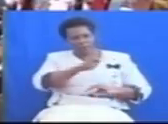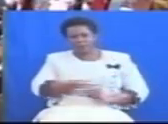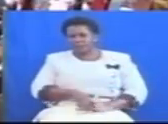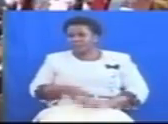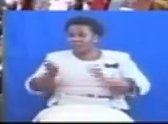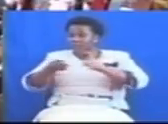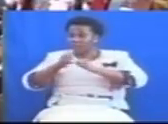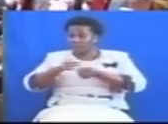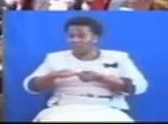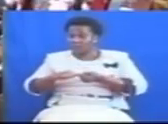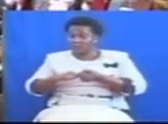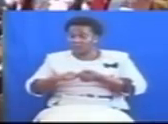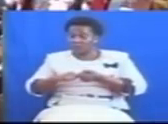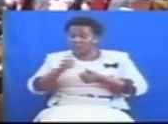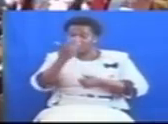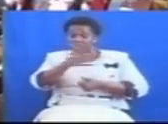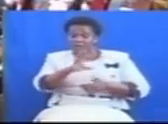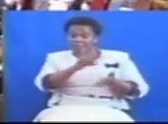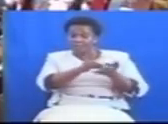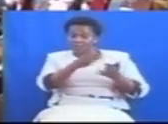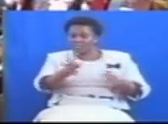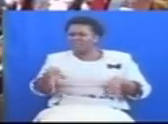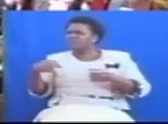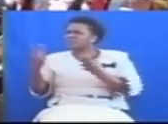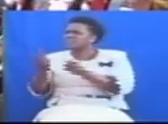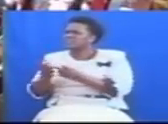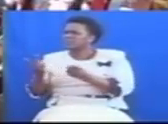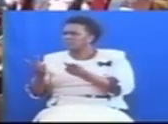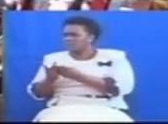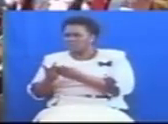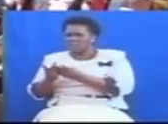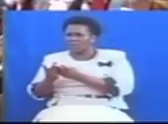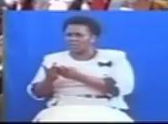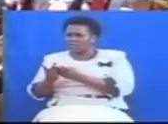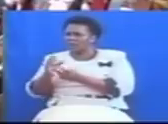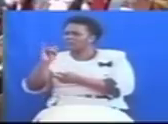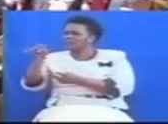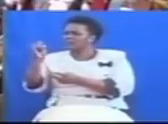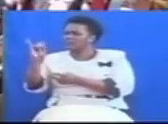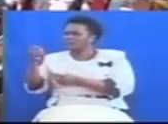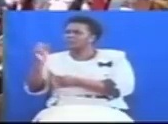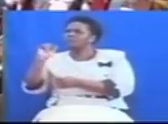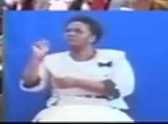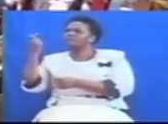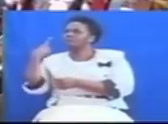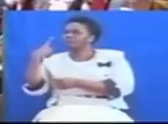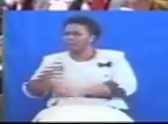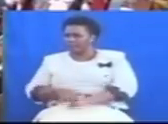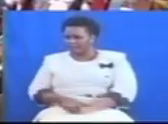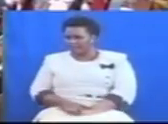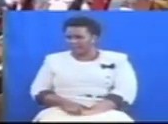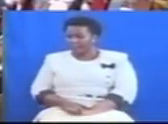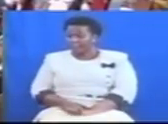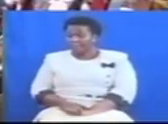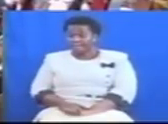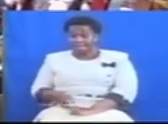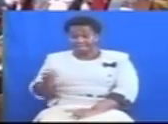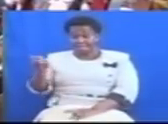la maji la jiji la Dar es Salaam linafanana kabisa na tatizo la maji la jiji la Mbeya. Lakini katika jiji la